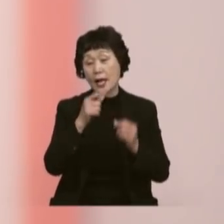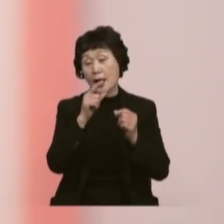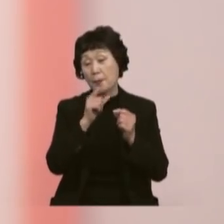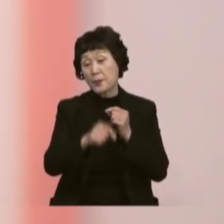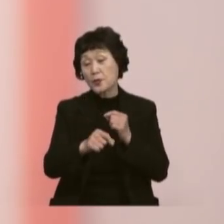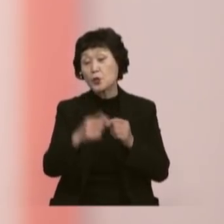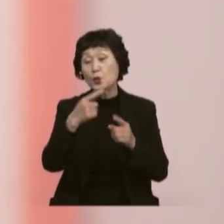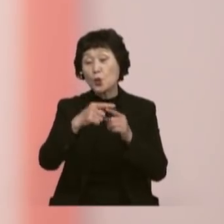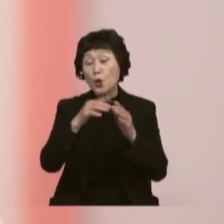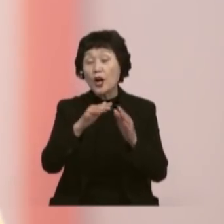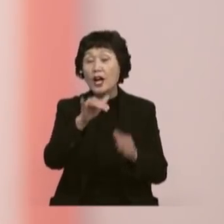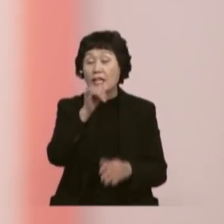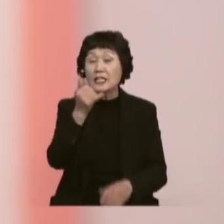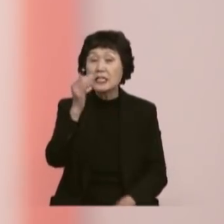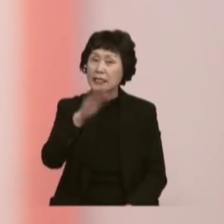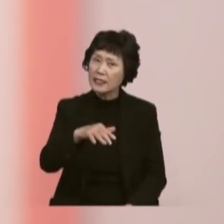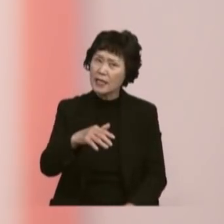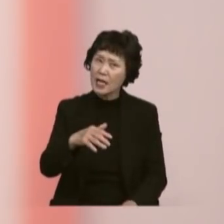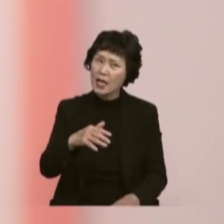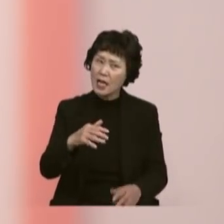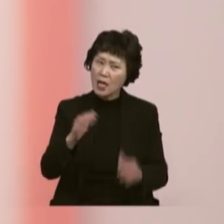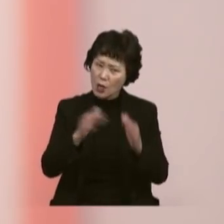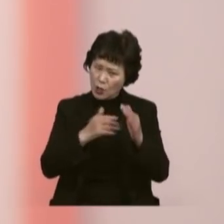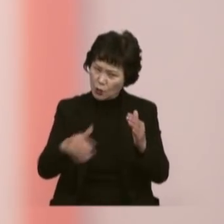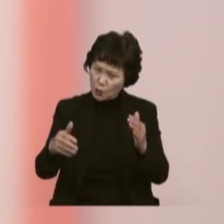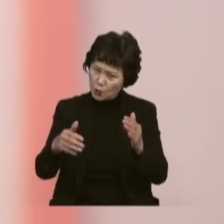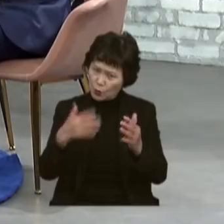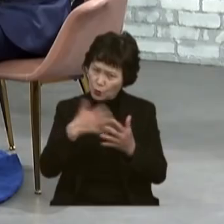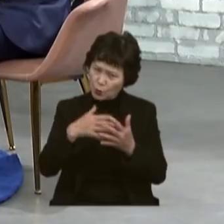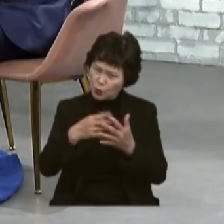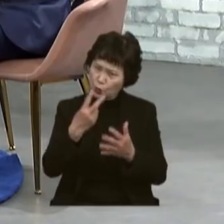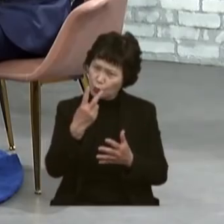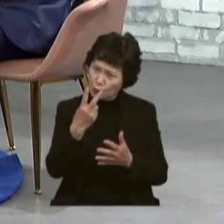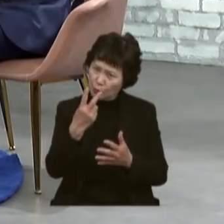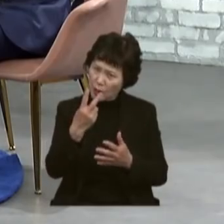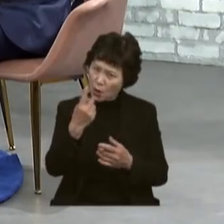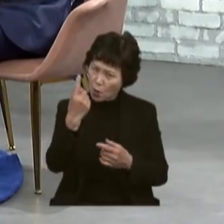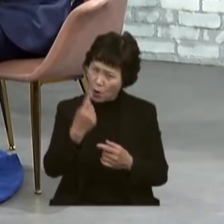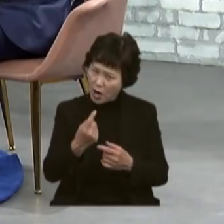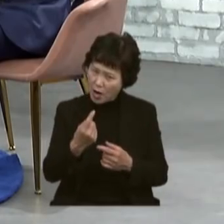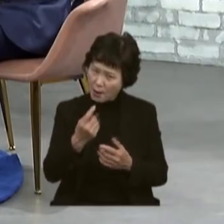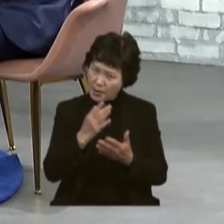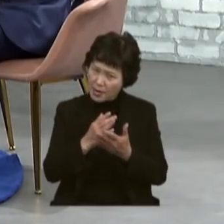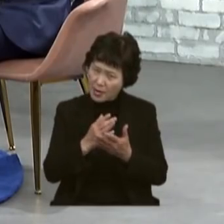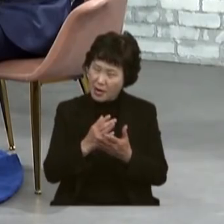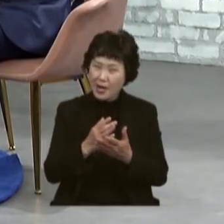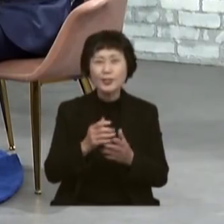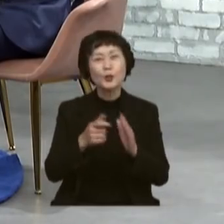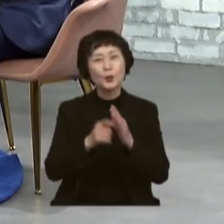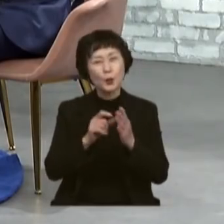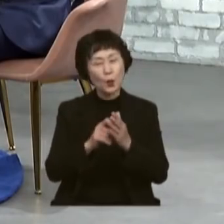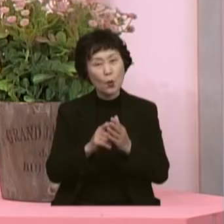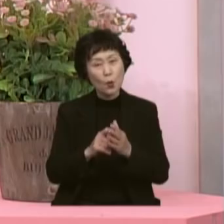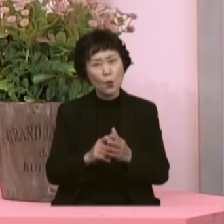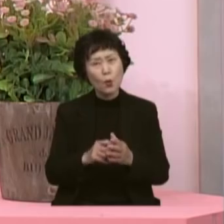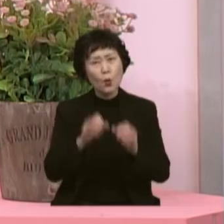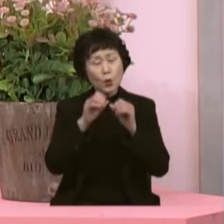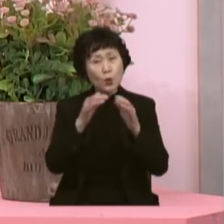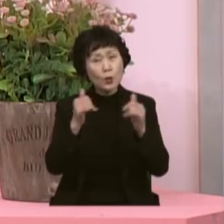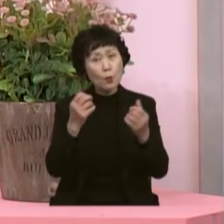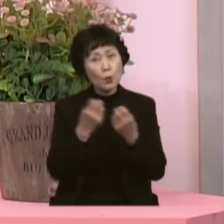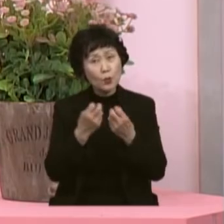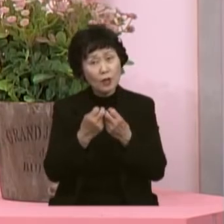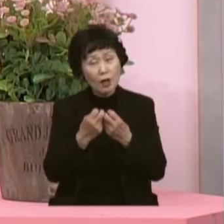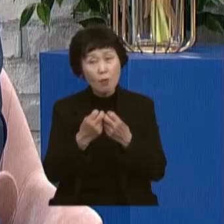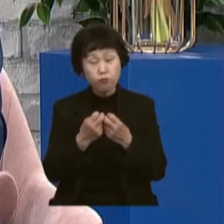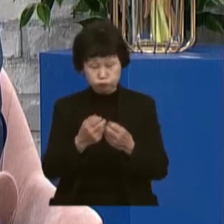한 두 명이나 모일까. 두 명? 우리 엔지니어가 나를 보고 성교사님 어떻게 해요? 그래서 뭐 어떡하냐? 그렇다고